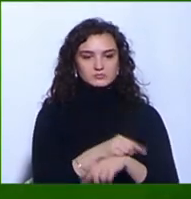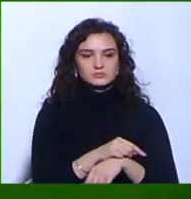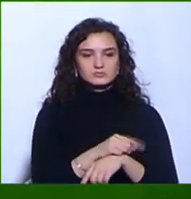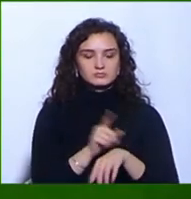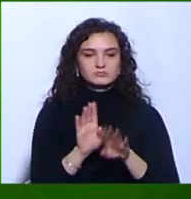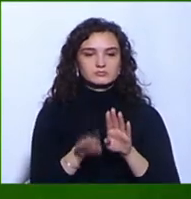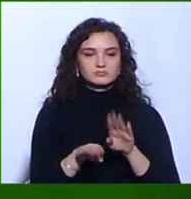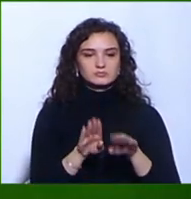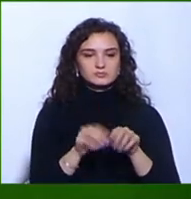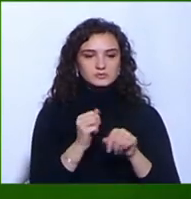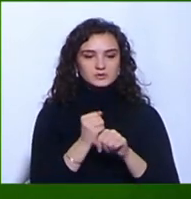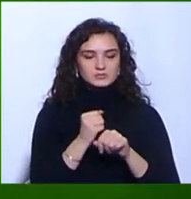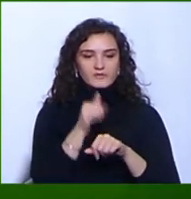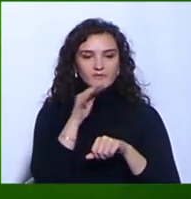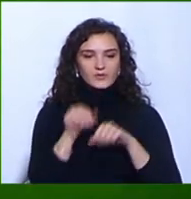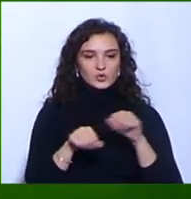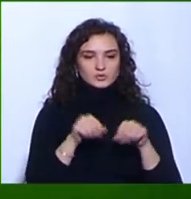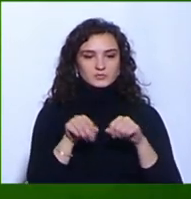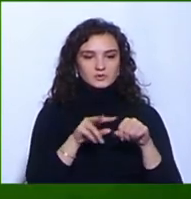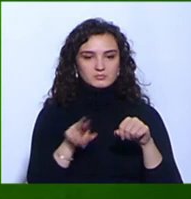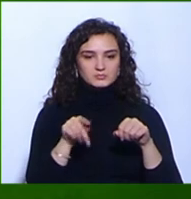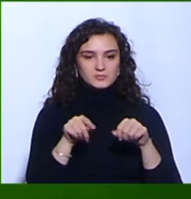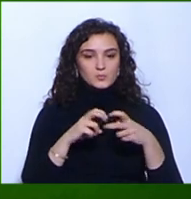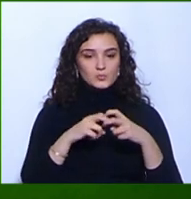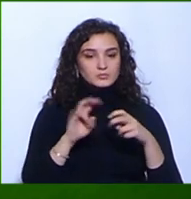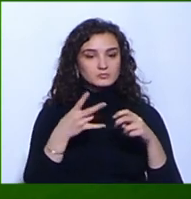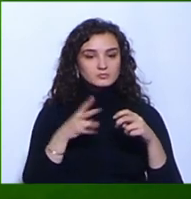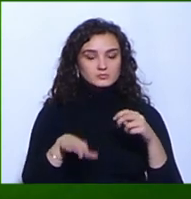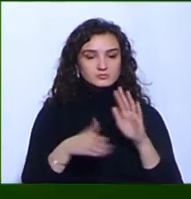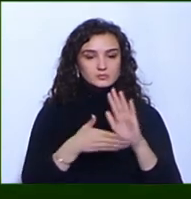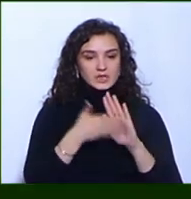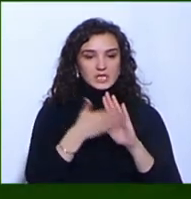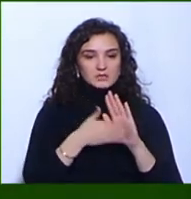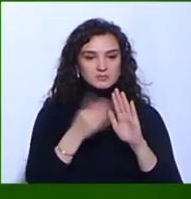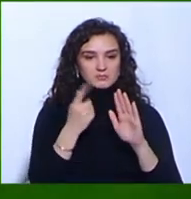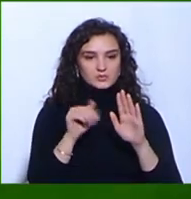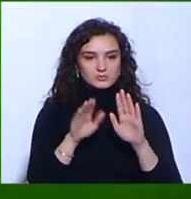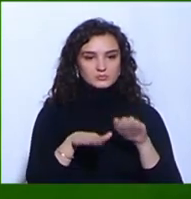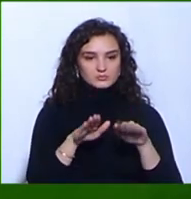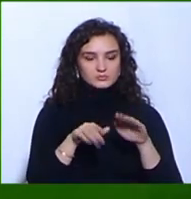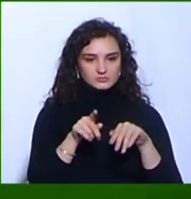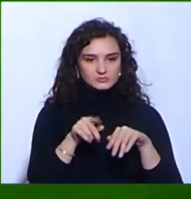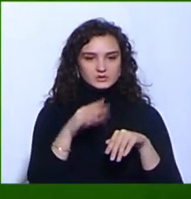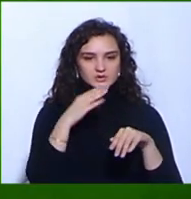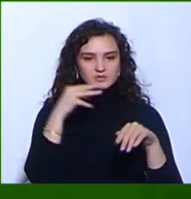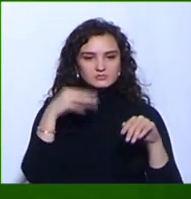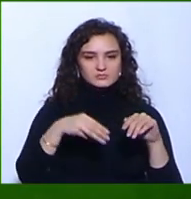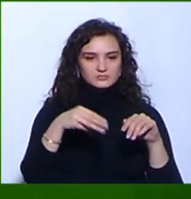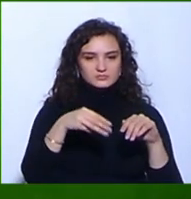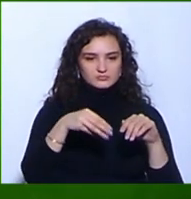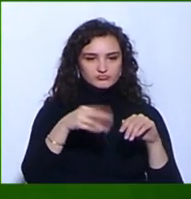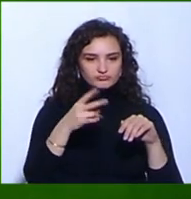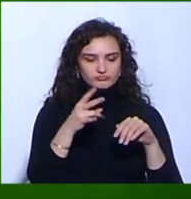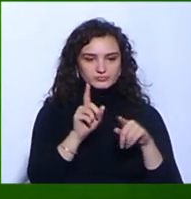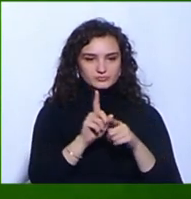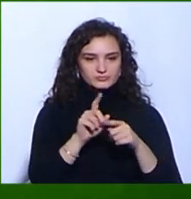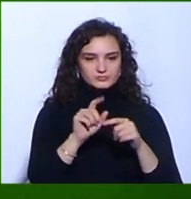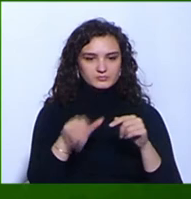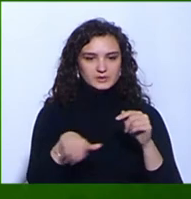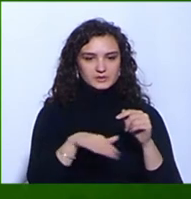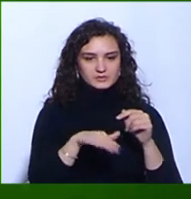წარმოსახვით, დაატრიალეთ ველოსიპედი არამუხლებით, არამედ ტერფებით. გამოიყენეთ გრილი წყლის შხაპი